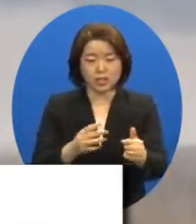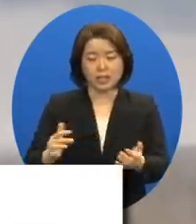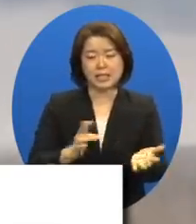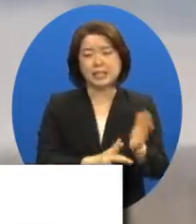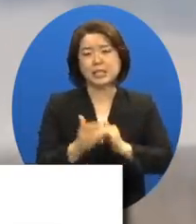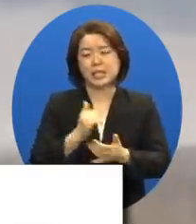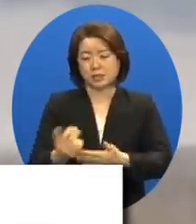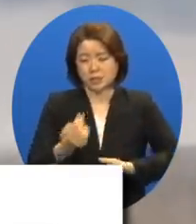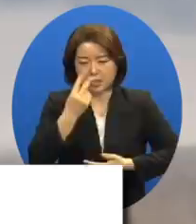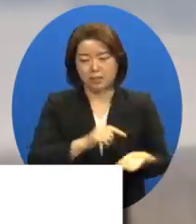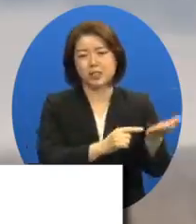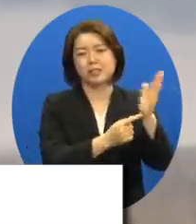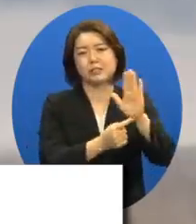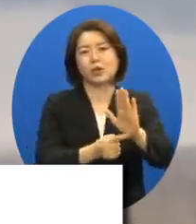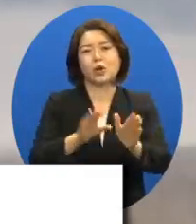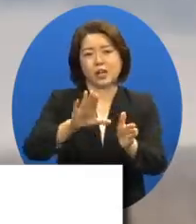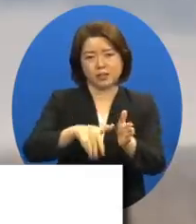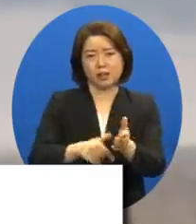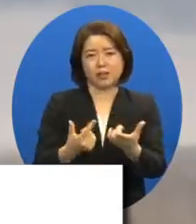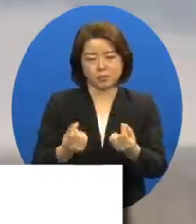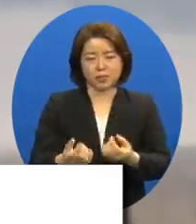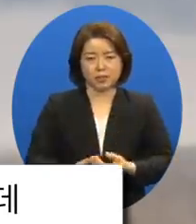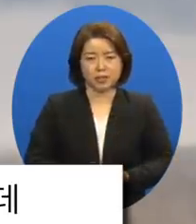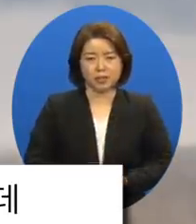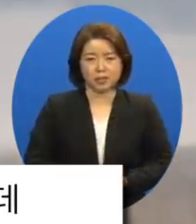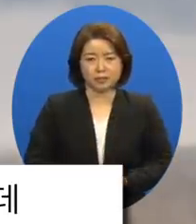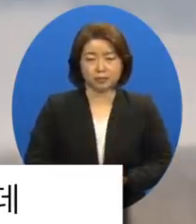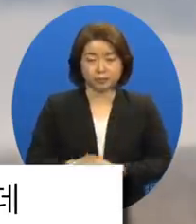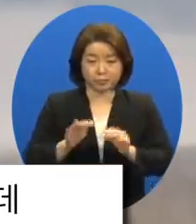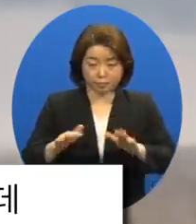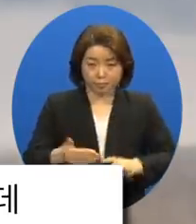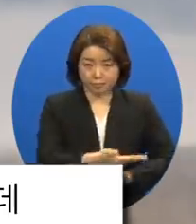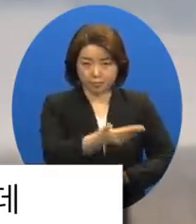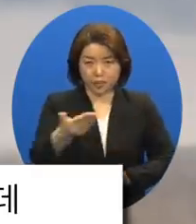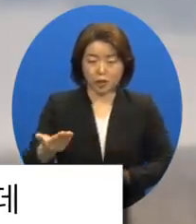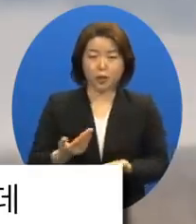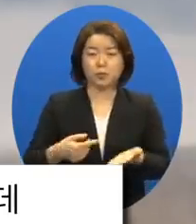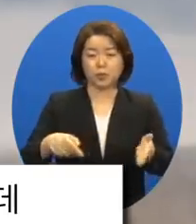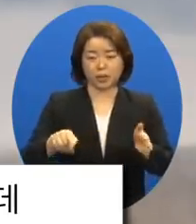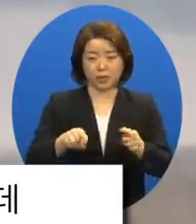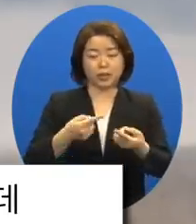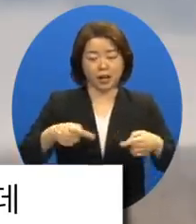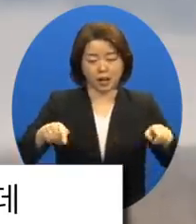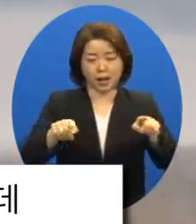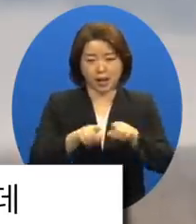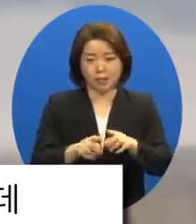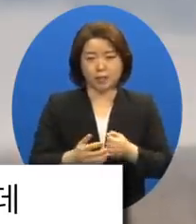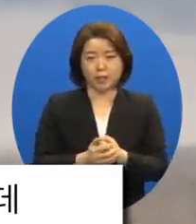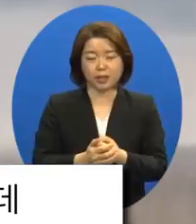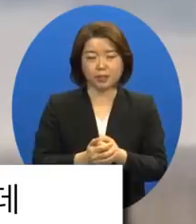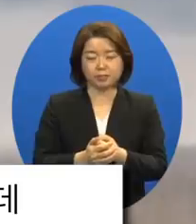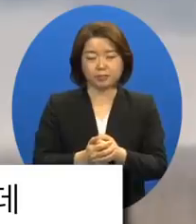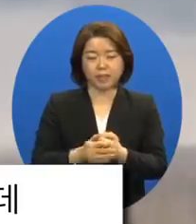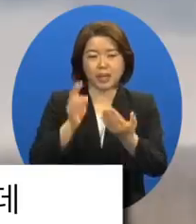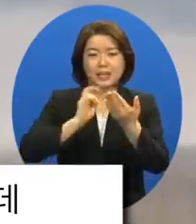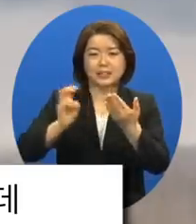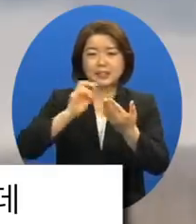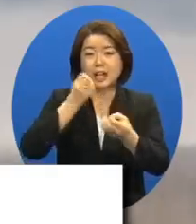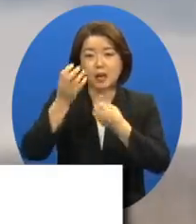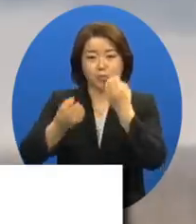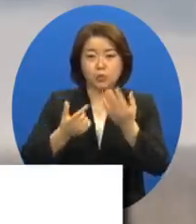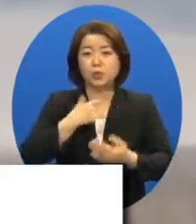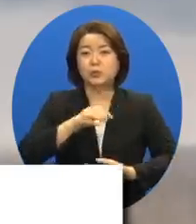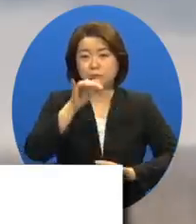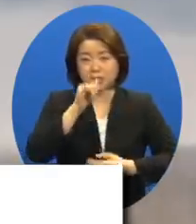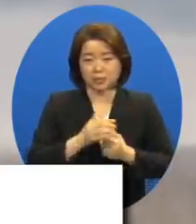드러나는 때입니다 오늘 여러분들과 함께 같이 찬양을 1 부르고 싶은데